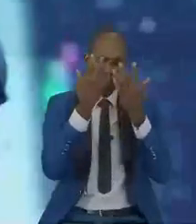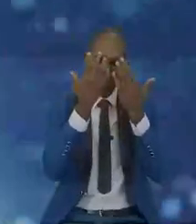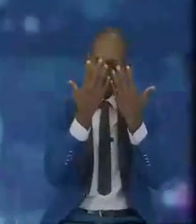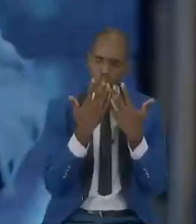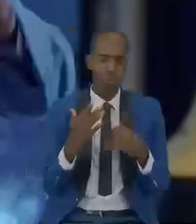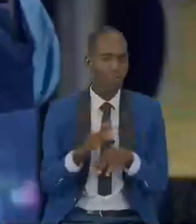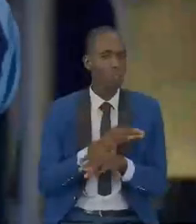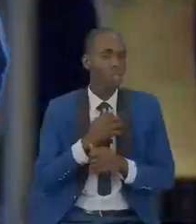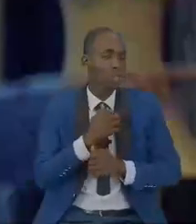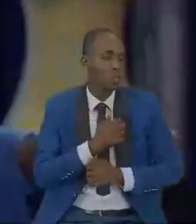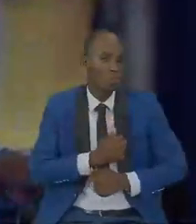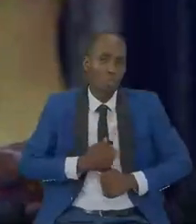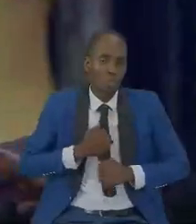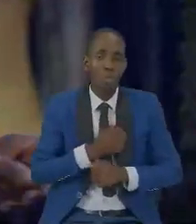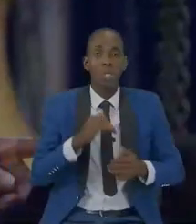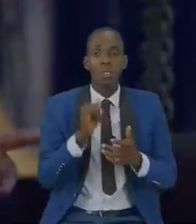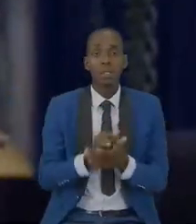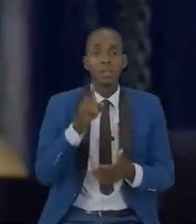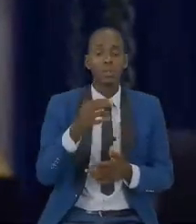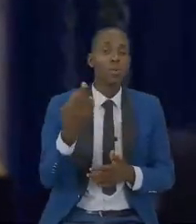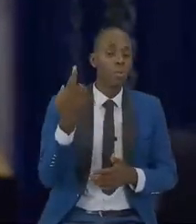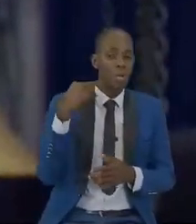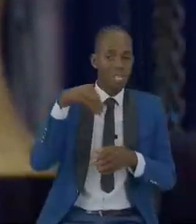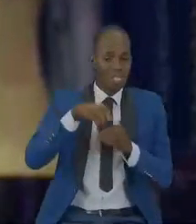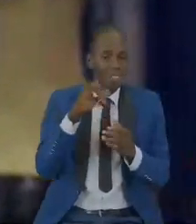dont tu te souviens et profondément,